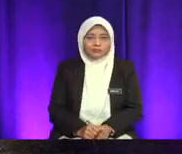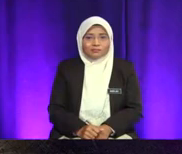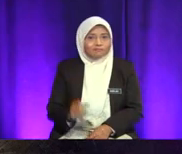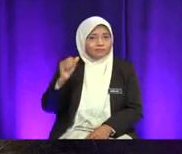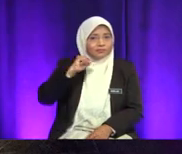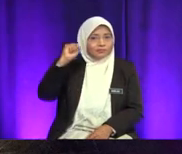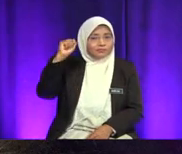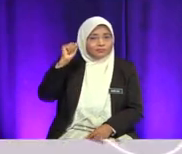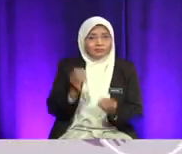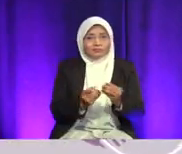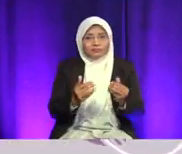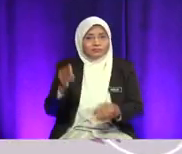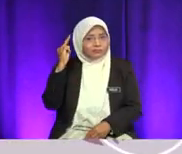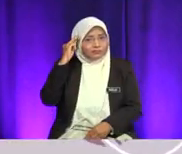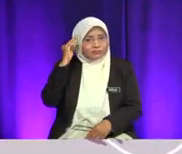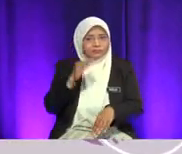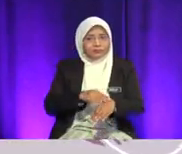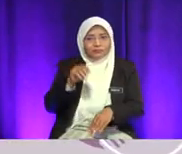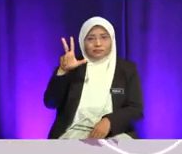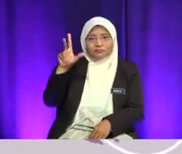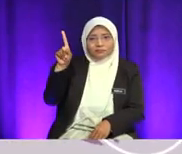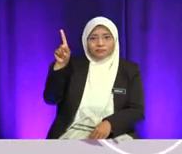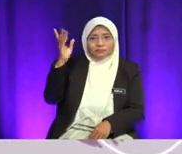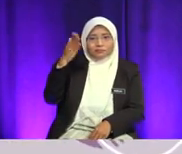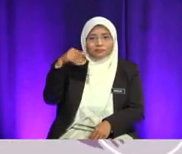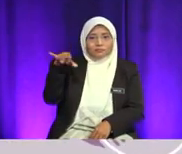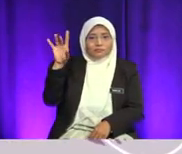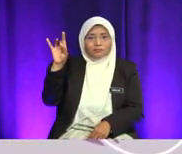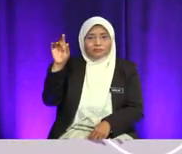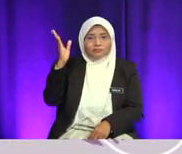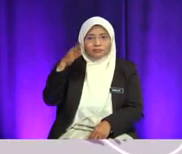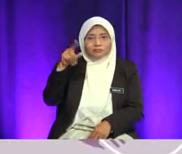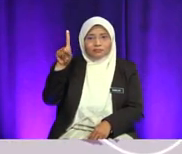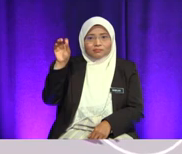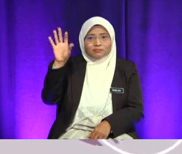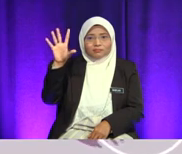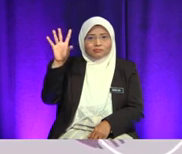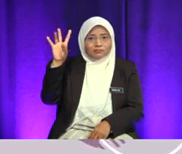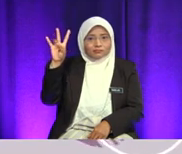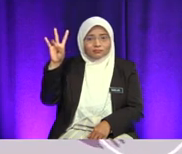Melayu Pada 31 Agustus dan membutuhkan Malaysia